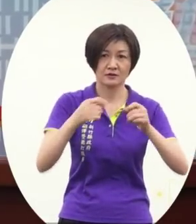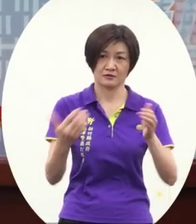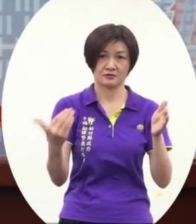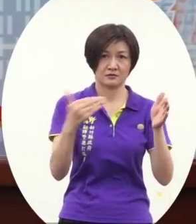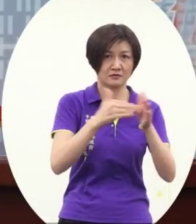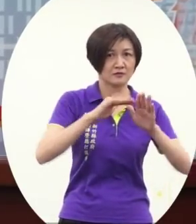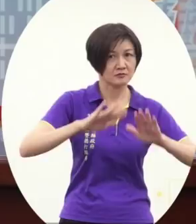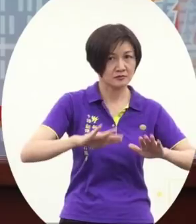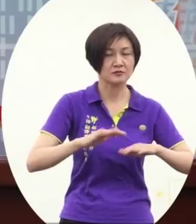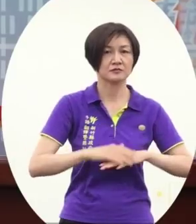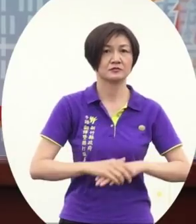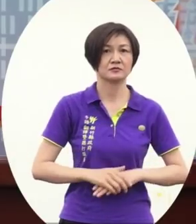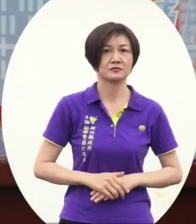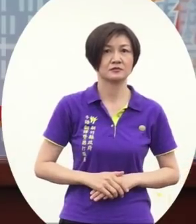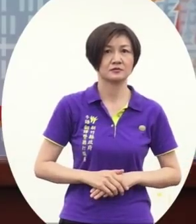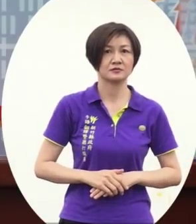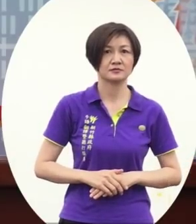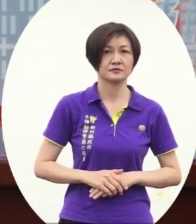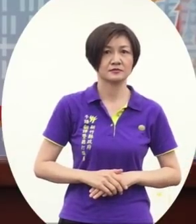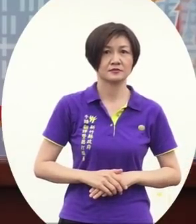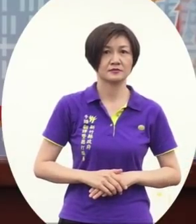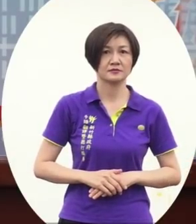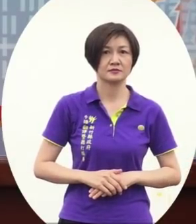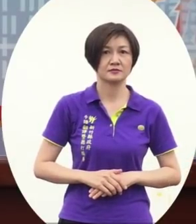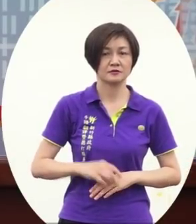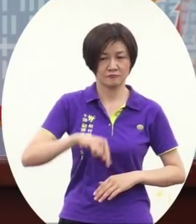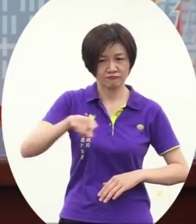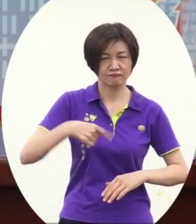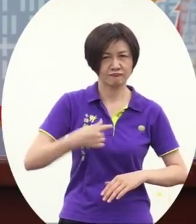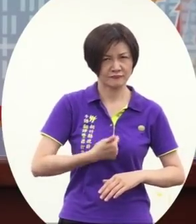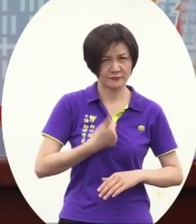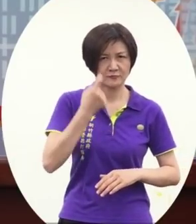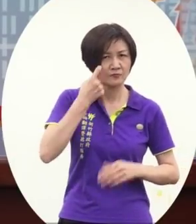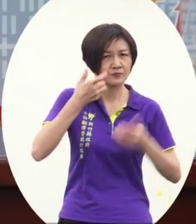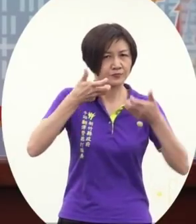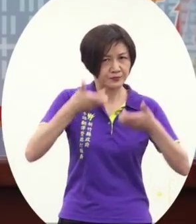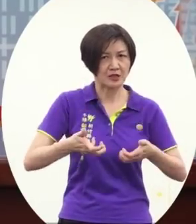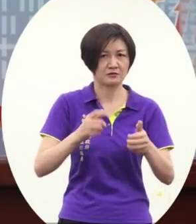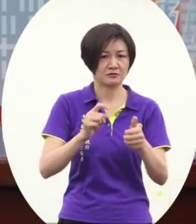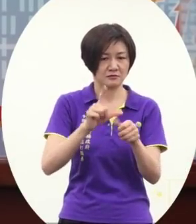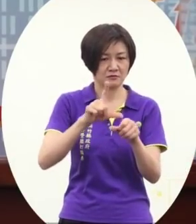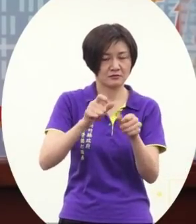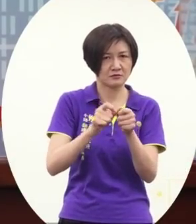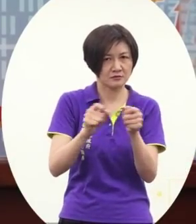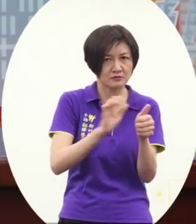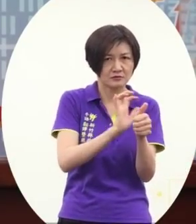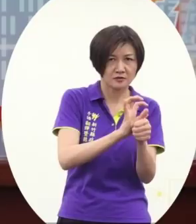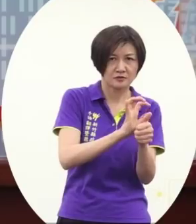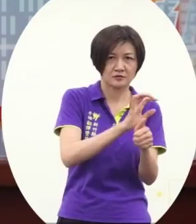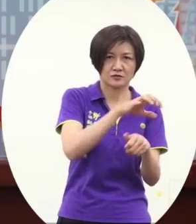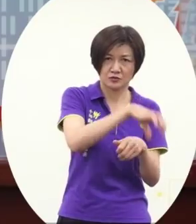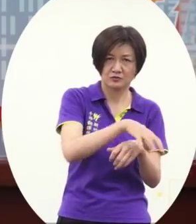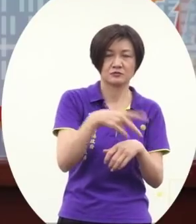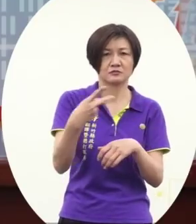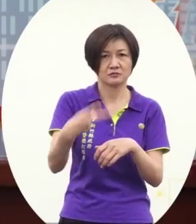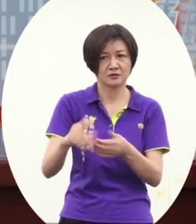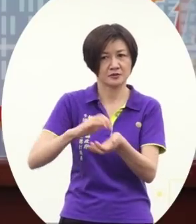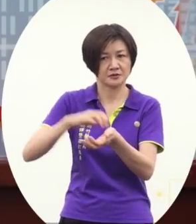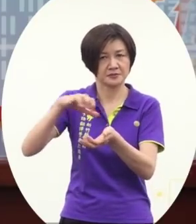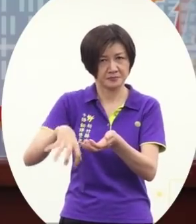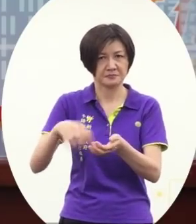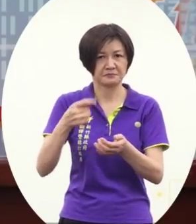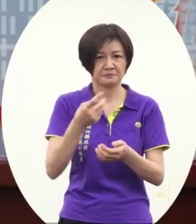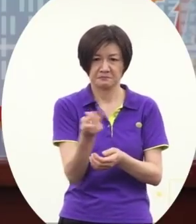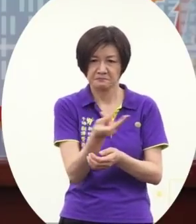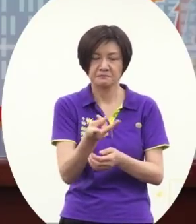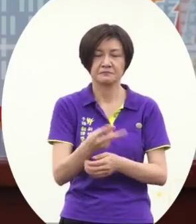止，我们是非常重视长照机构跟医疗机构这两个机构